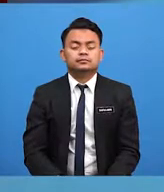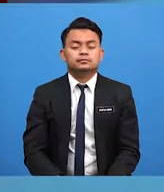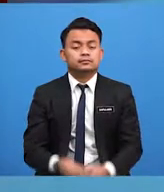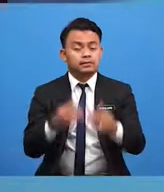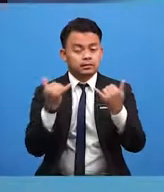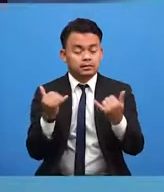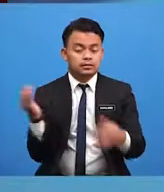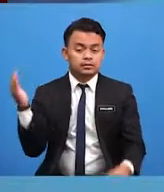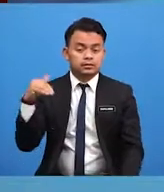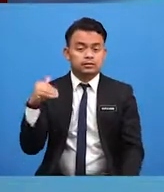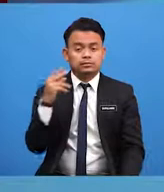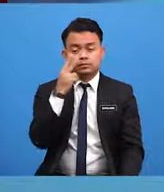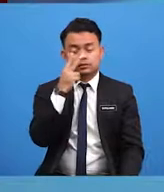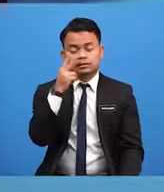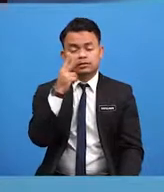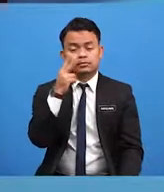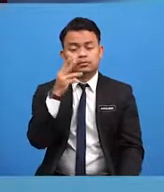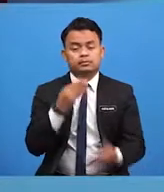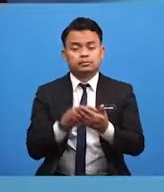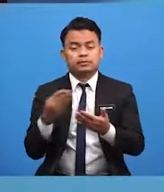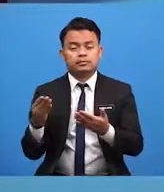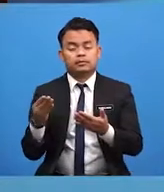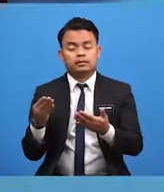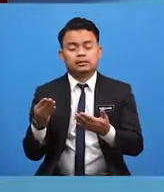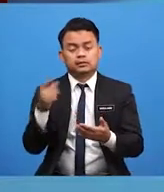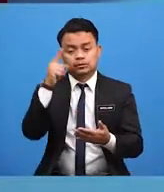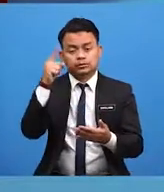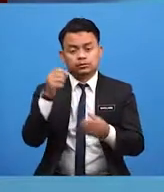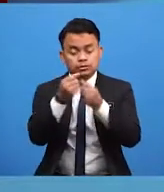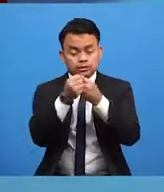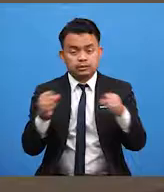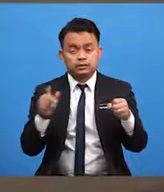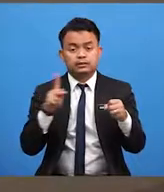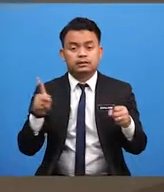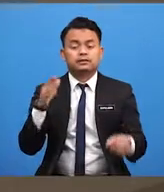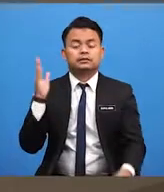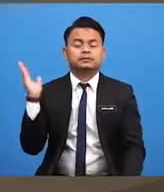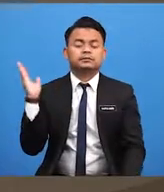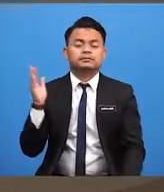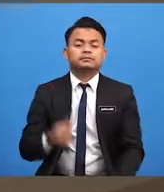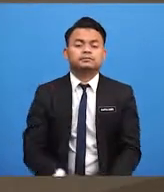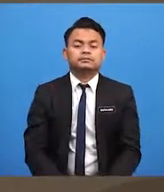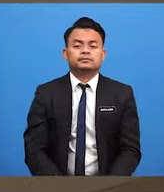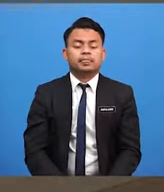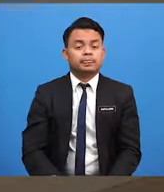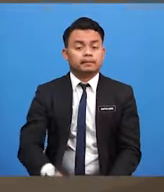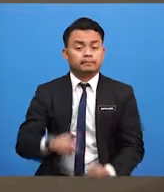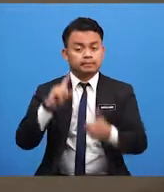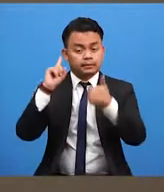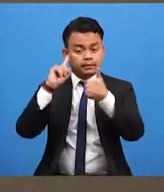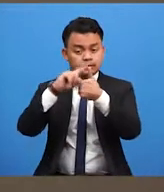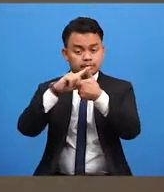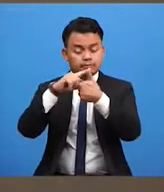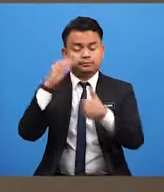Sekarang, mari kita lihat bahan-bahan bagi penyediaan onion pike. Pertama,